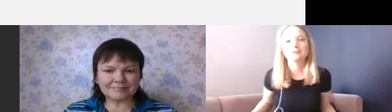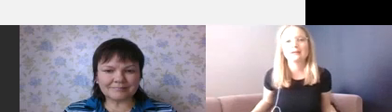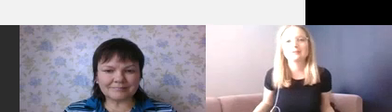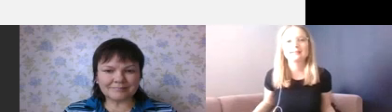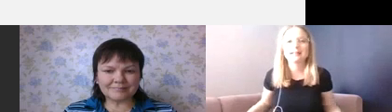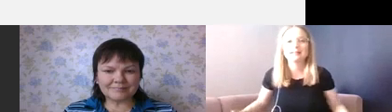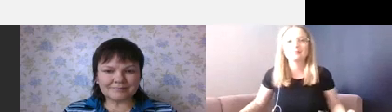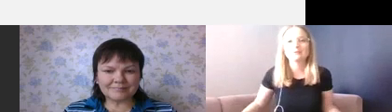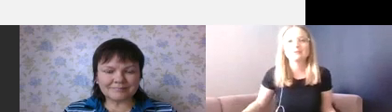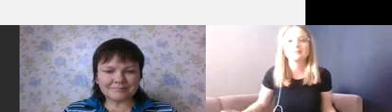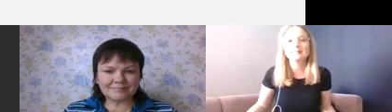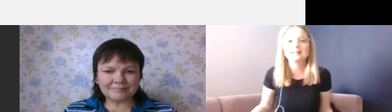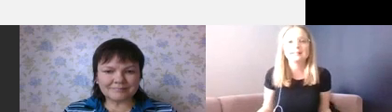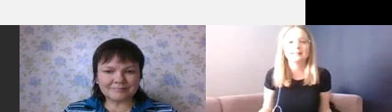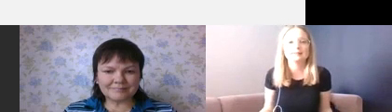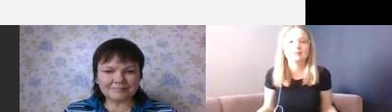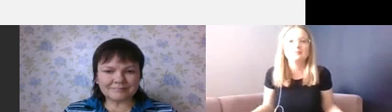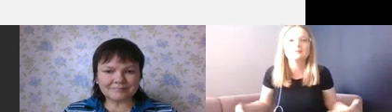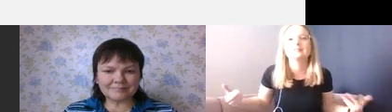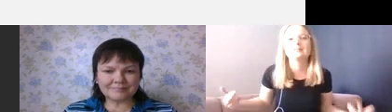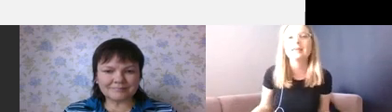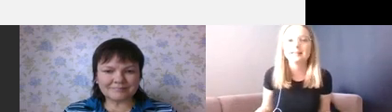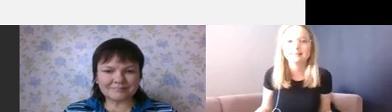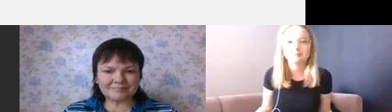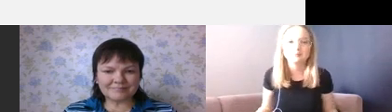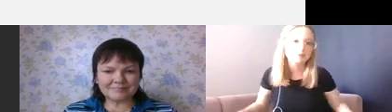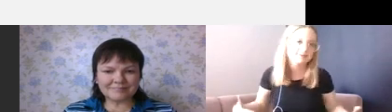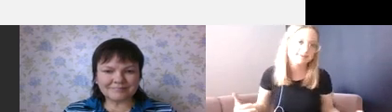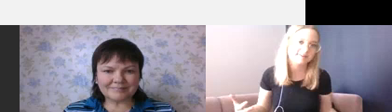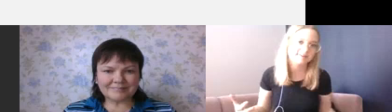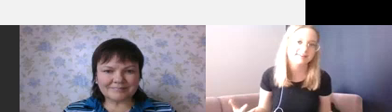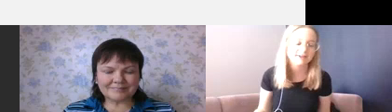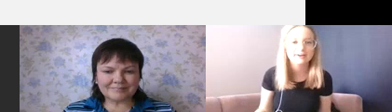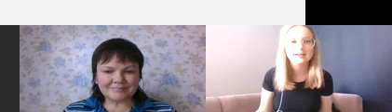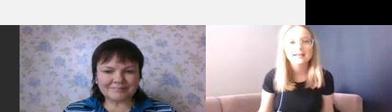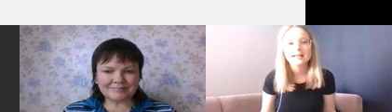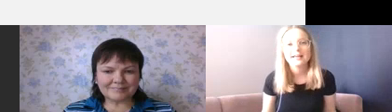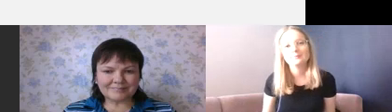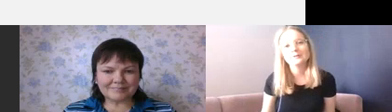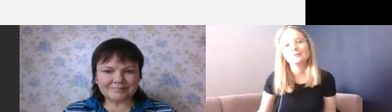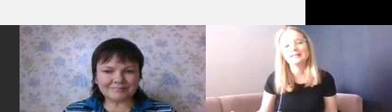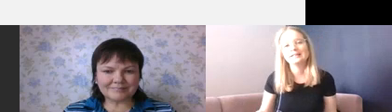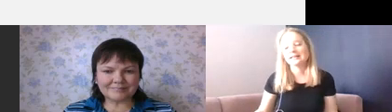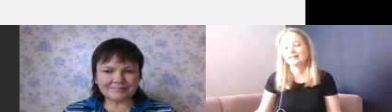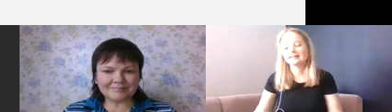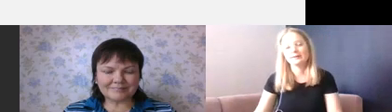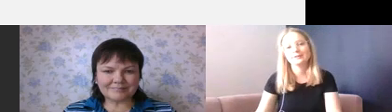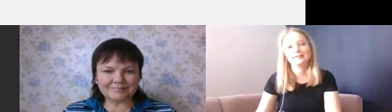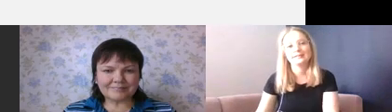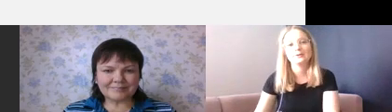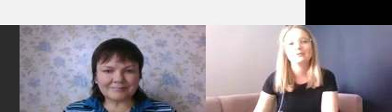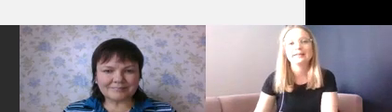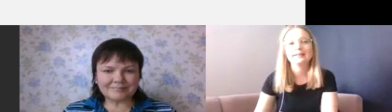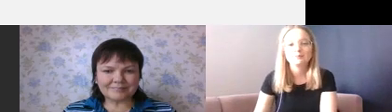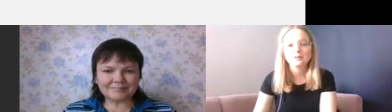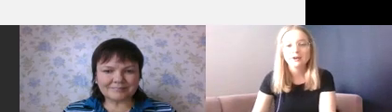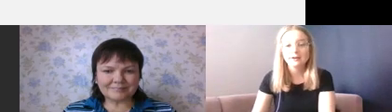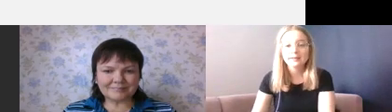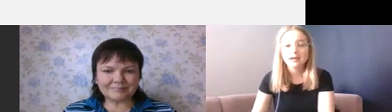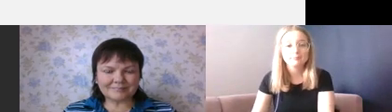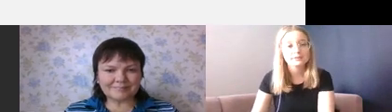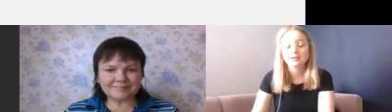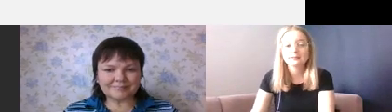need valikud tulevad selle lõpuks niipidi, et aga mis mulle siis meeldib, mida ma siis ikkagi tahan, et me jõuame nende kohtadeni nagu